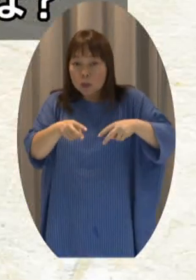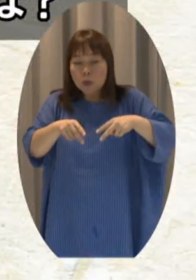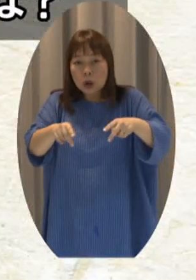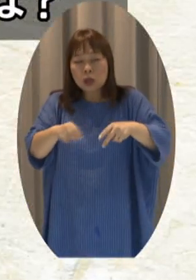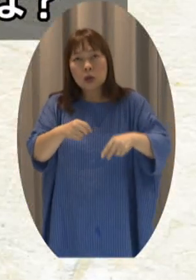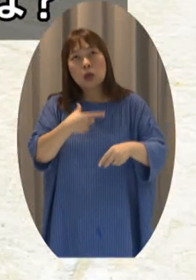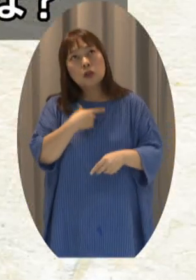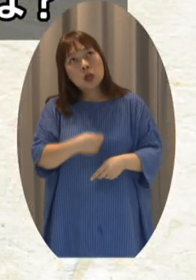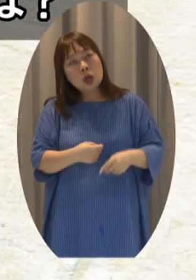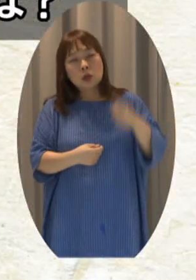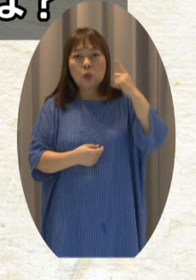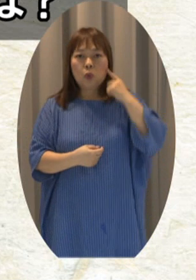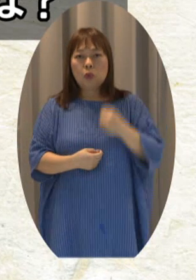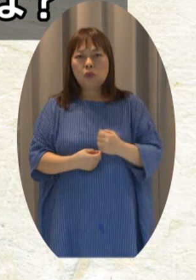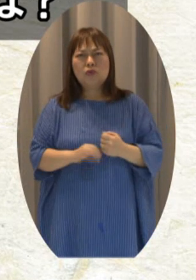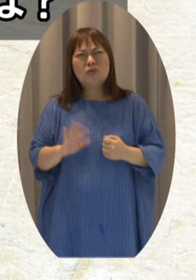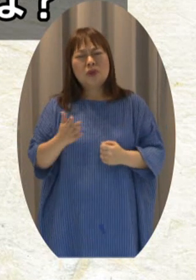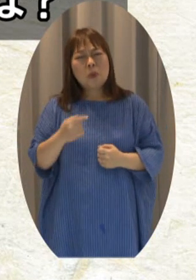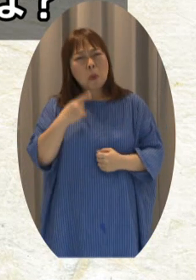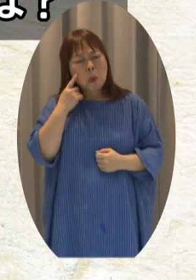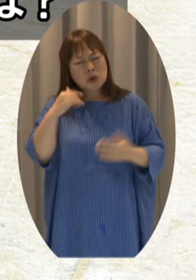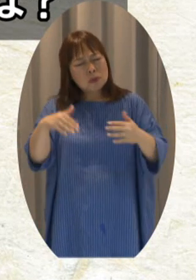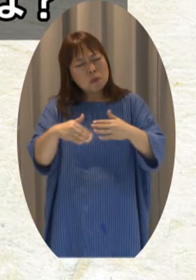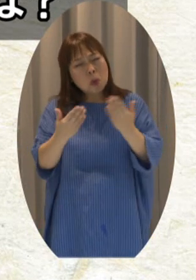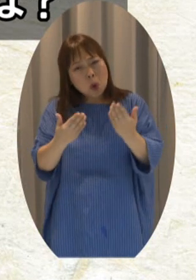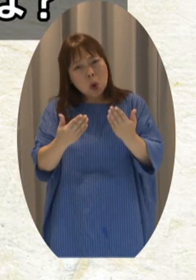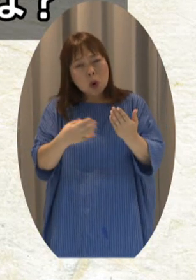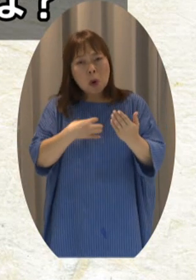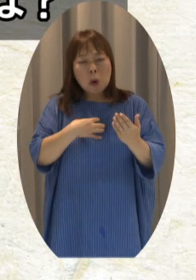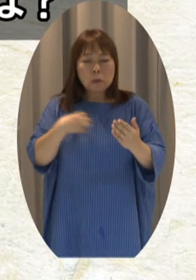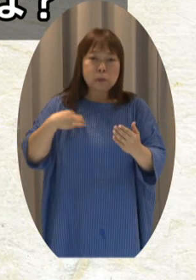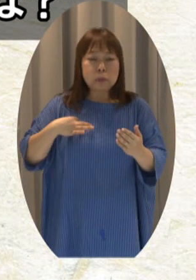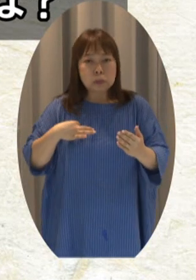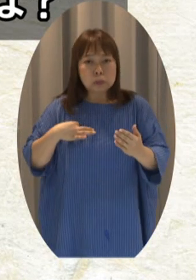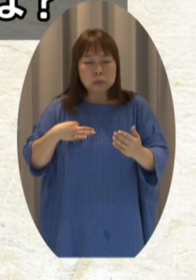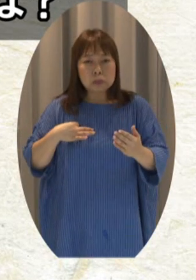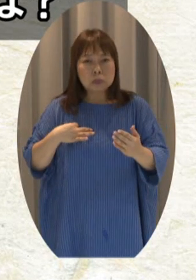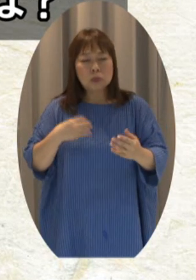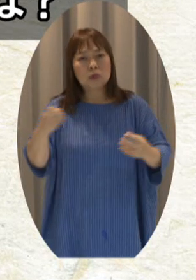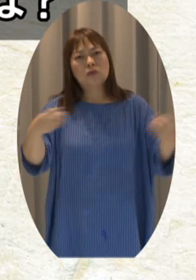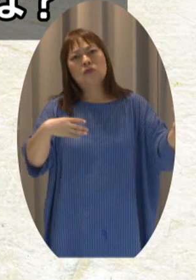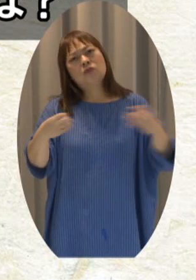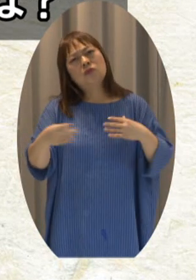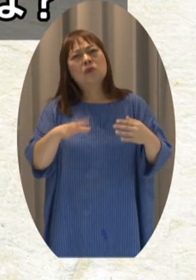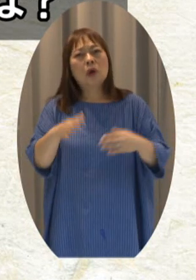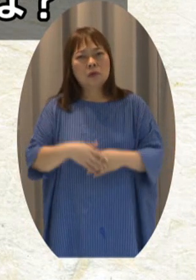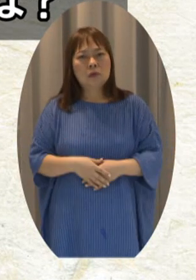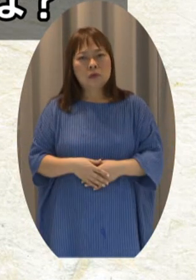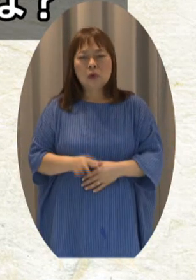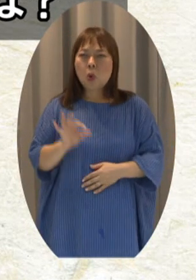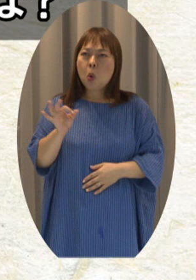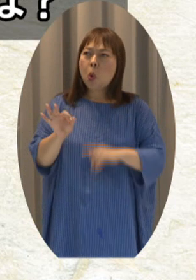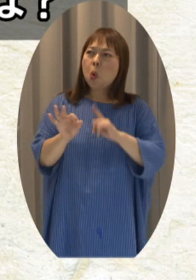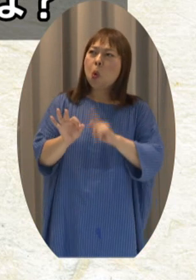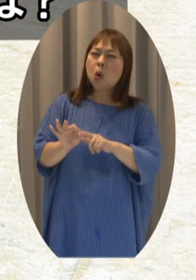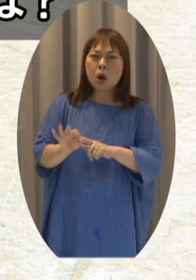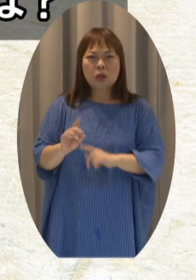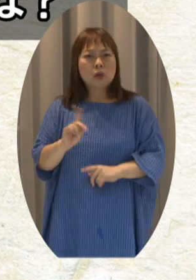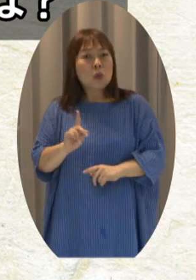ても、もし事故が起きたらと心配する声を聞きます。料金はどうなる